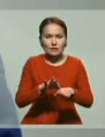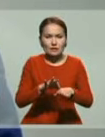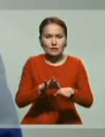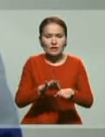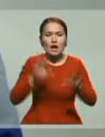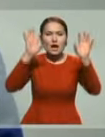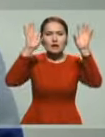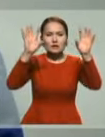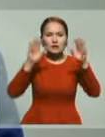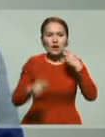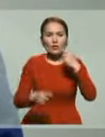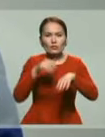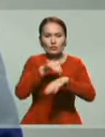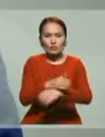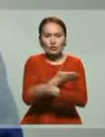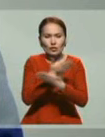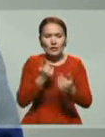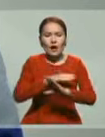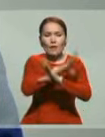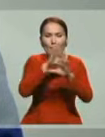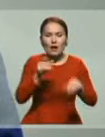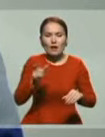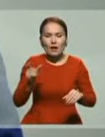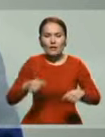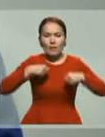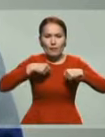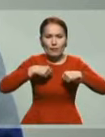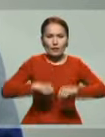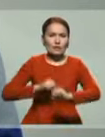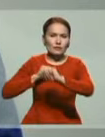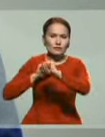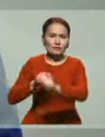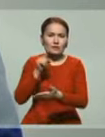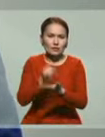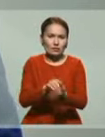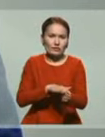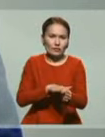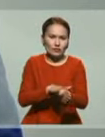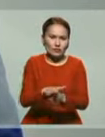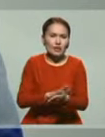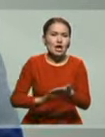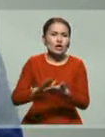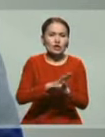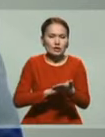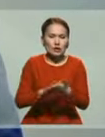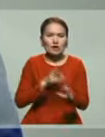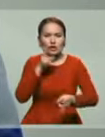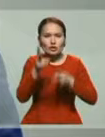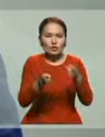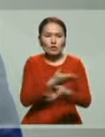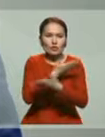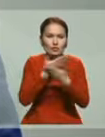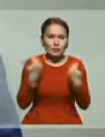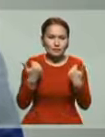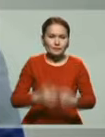сондай-ақ азаматтардың сайлау құқықтарын жүзеге асыруға кедергі жасау фактілерін қоса алғанда, қандай да бір арыз-шағымдар келіп